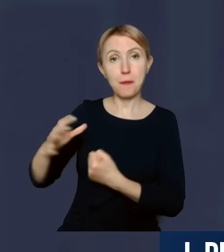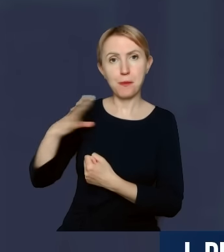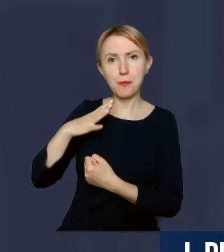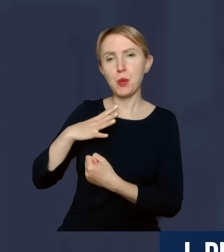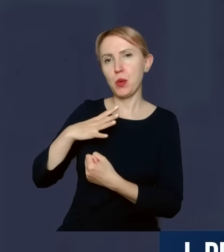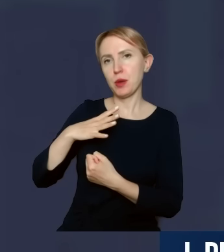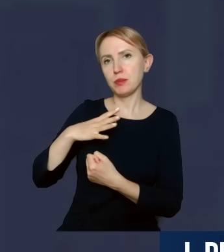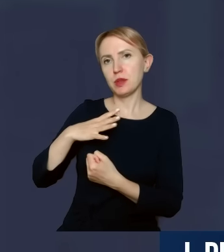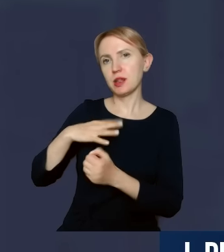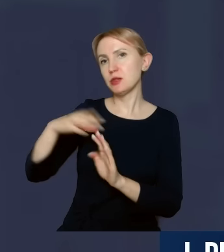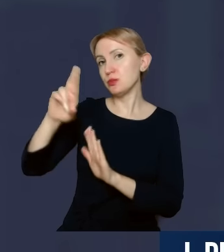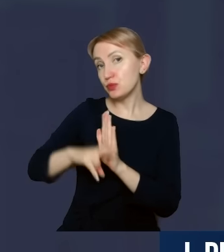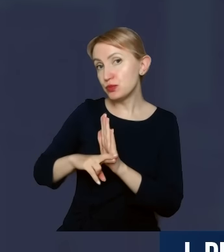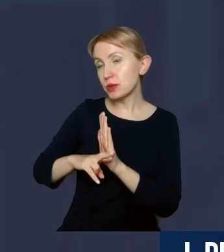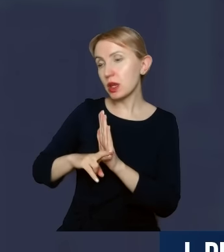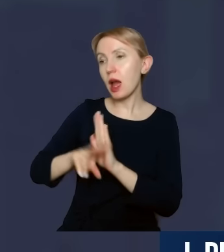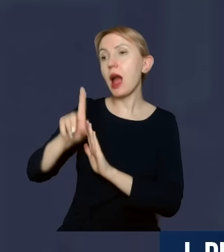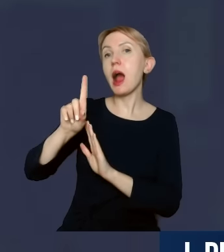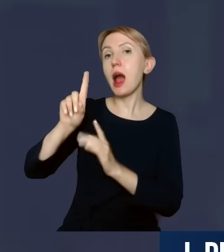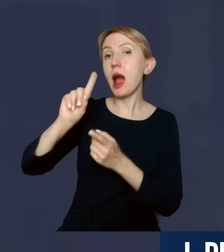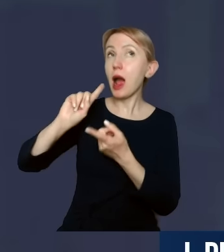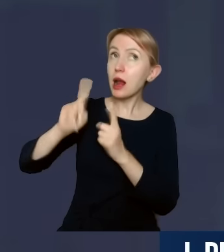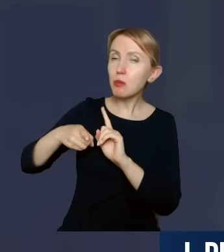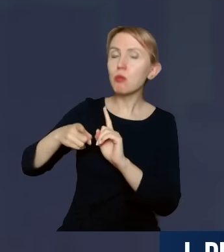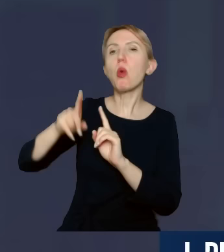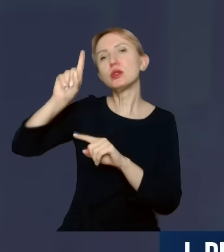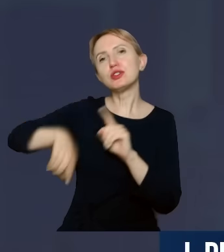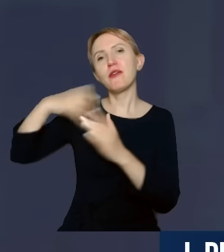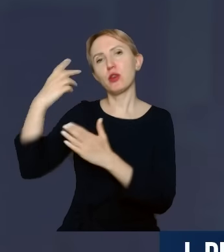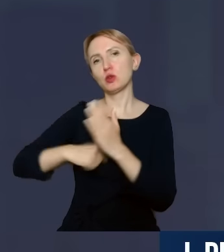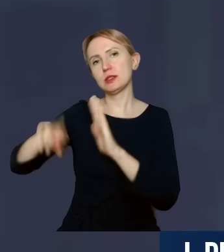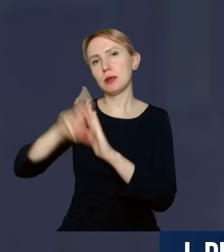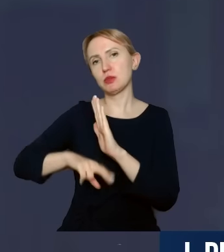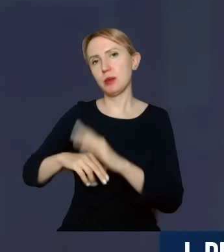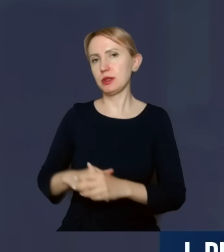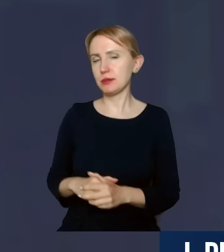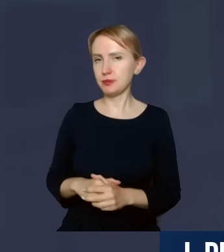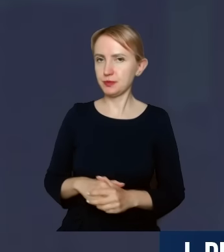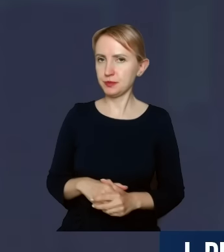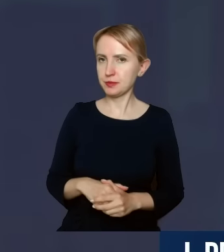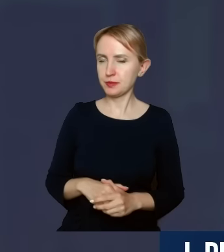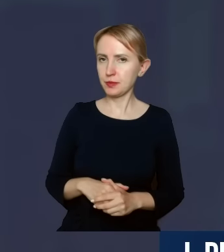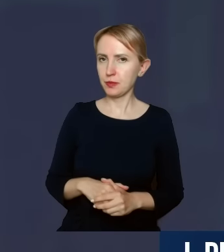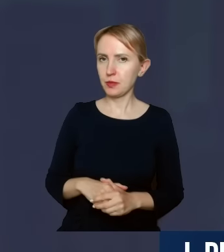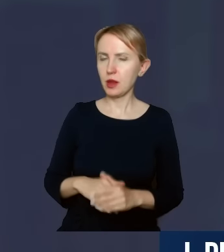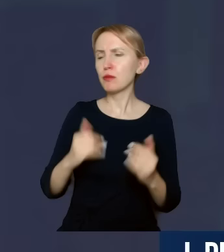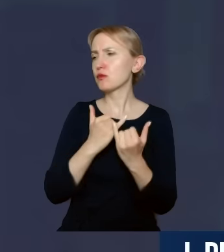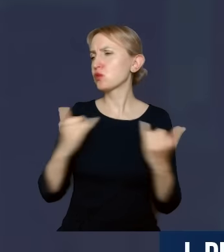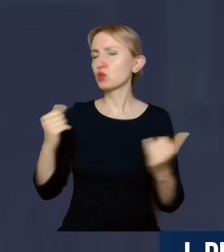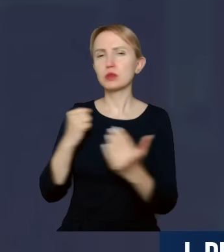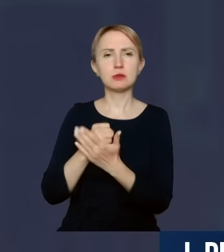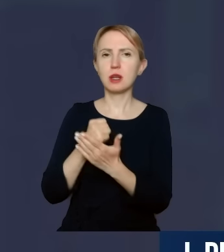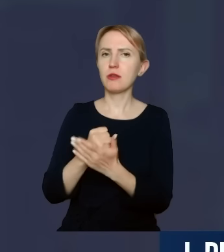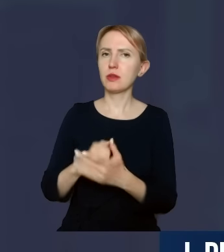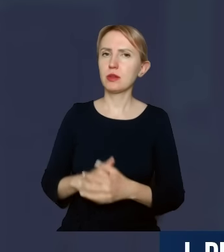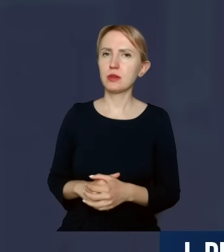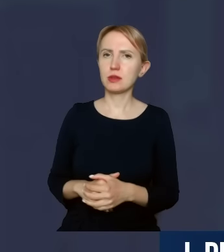określony przepis albo złe zastosowanie tego przepisu jakby w różnych sprawach.